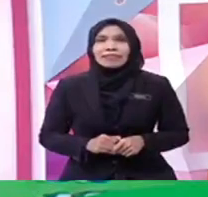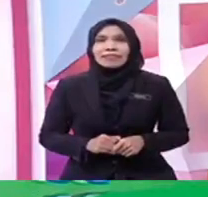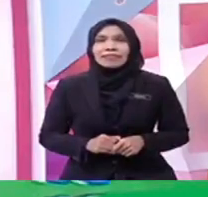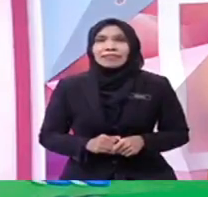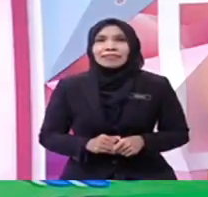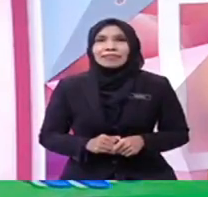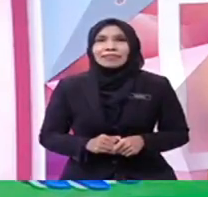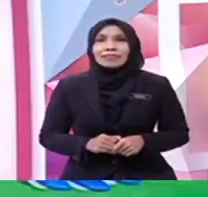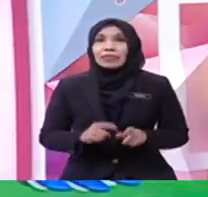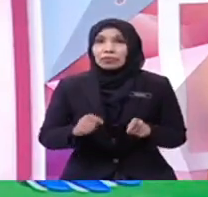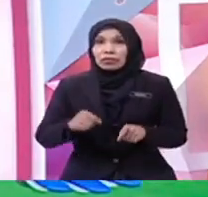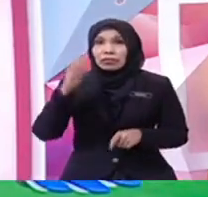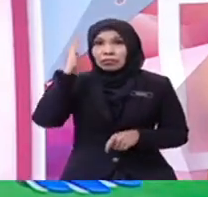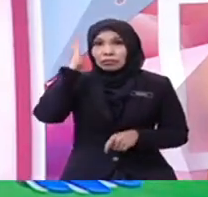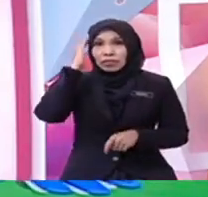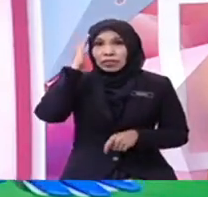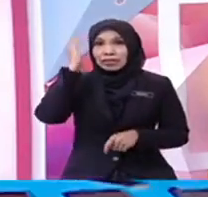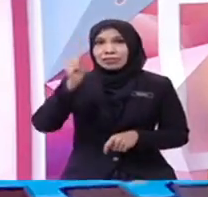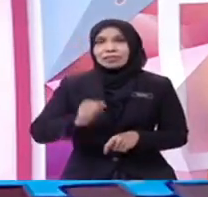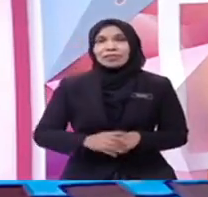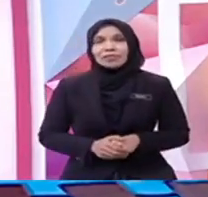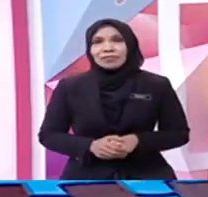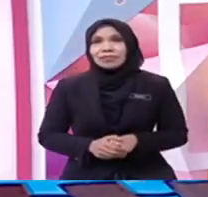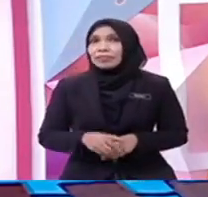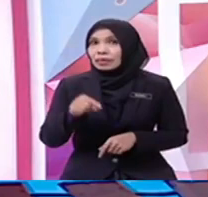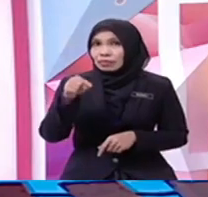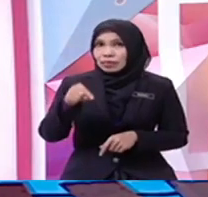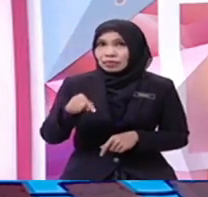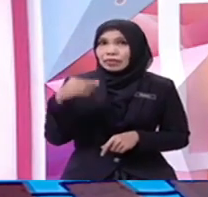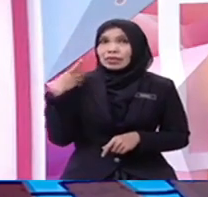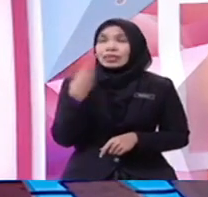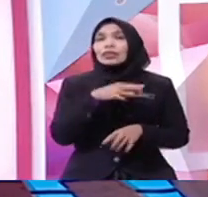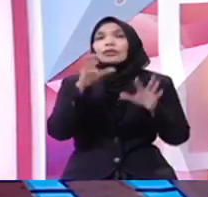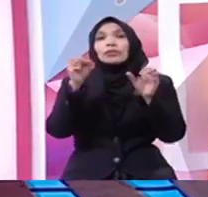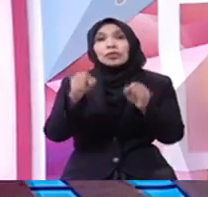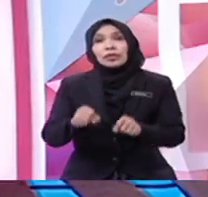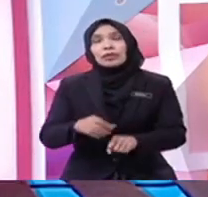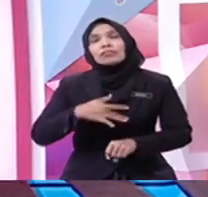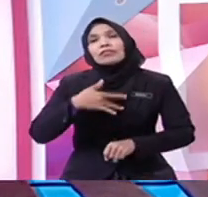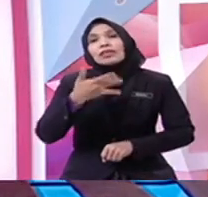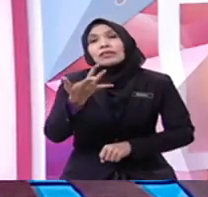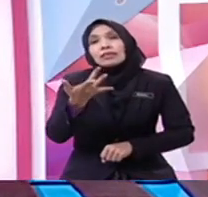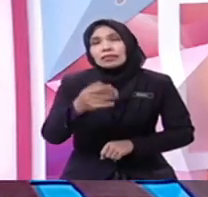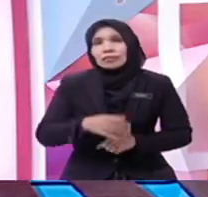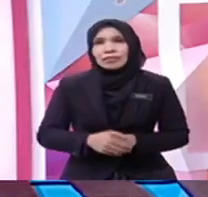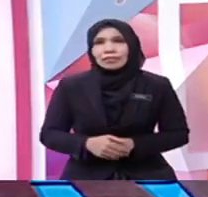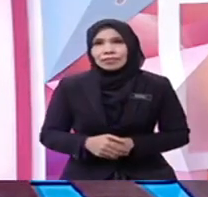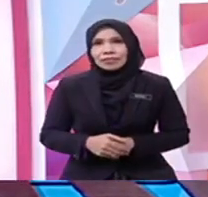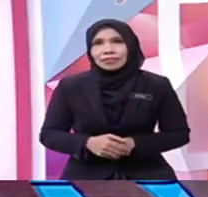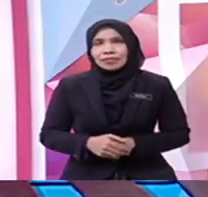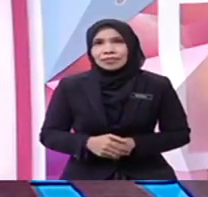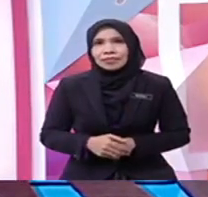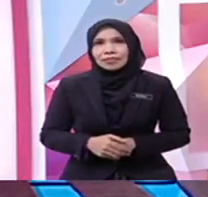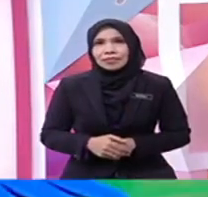ini ah jadi pemikiran kritis jangan di sini kita beli Rasulullah Mira ka salah kesini